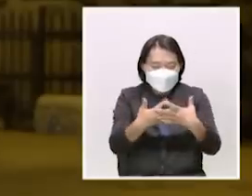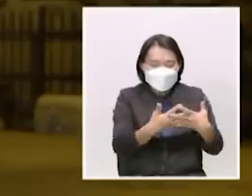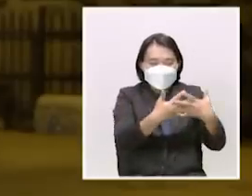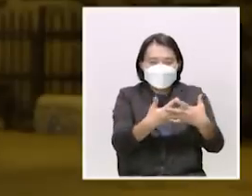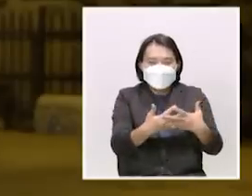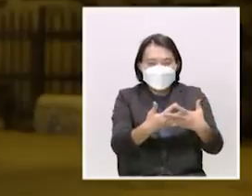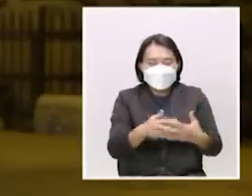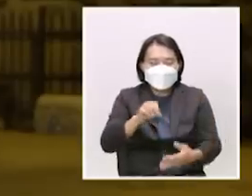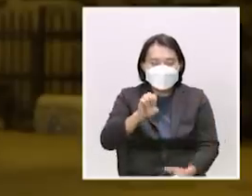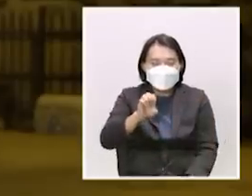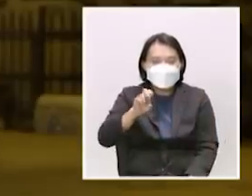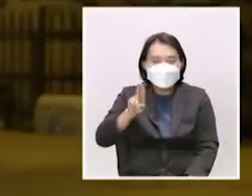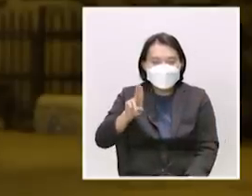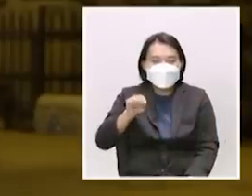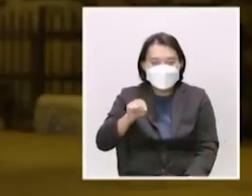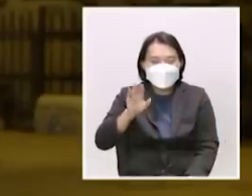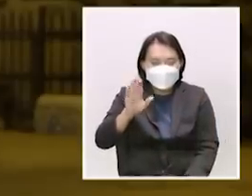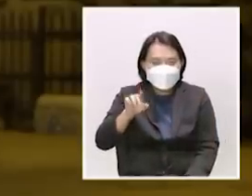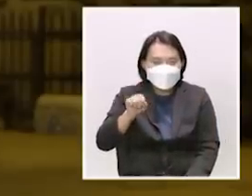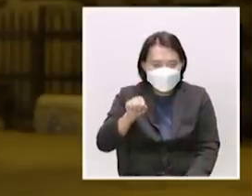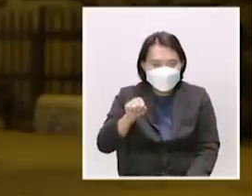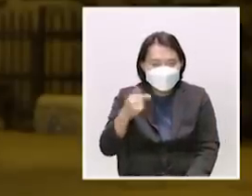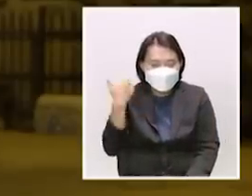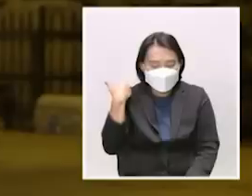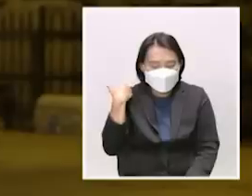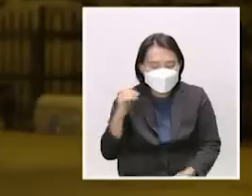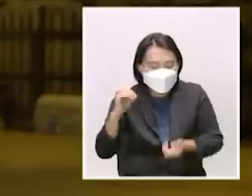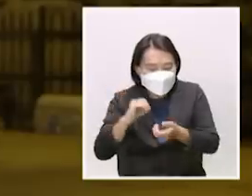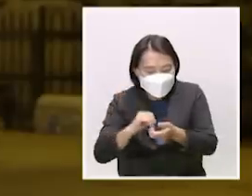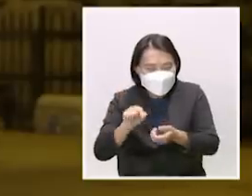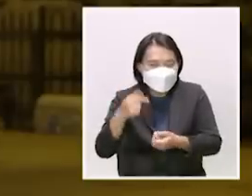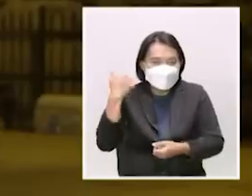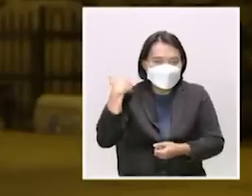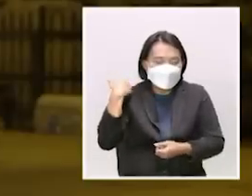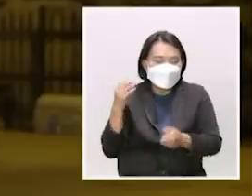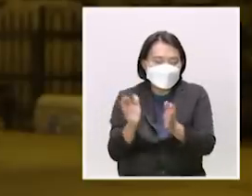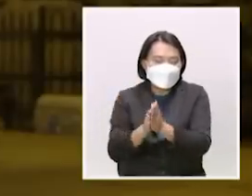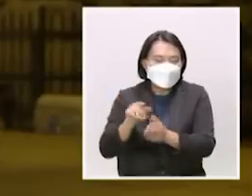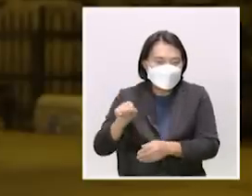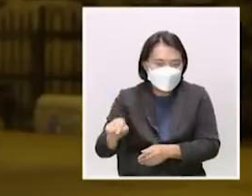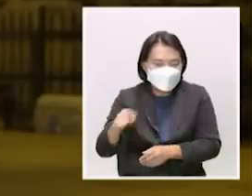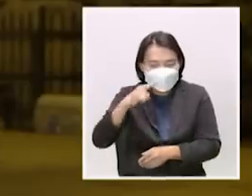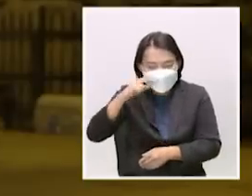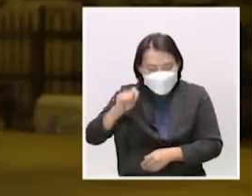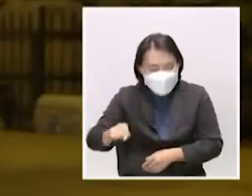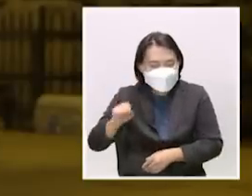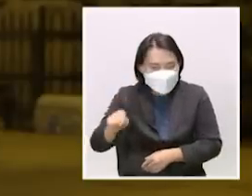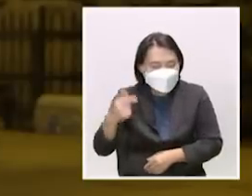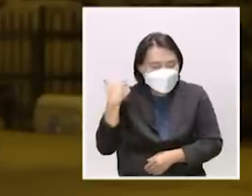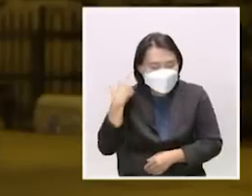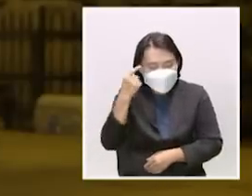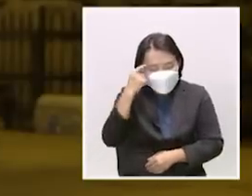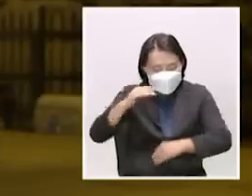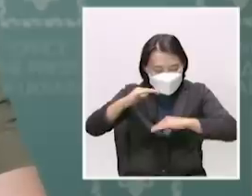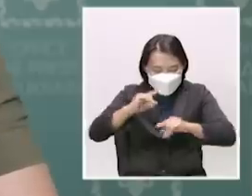เข้ามีส่วร่วมมากขึ้นกับ Ukraineที่คงเป็นตัวกรั